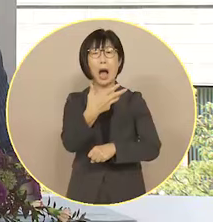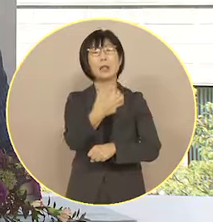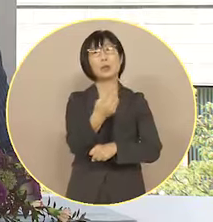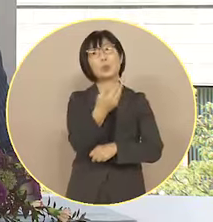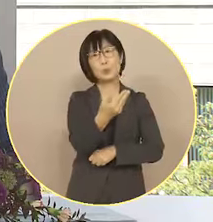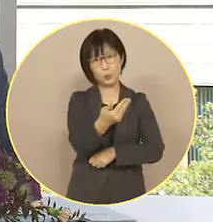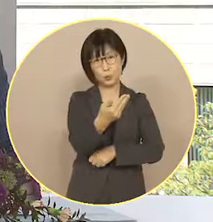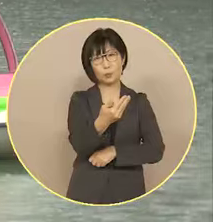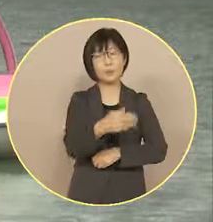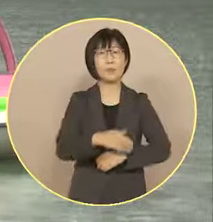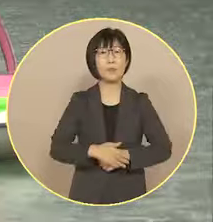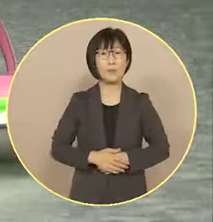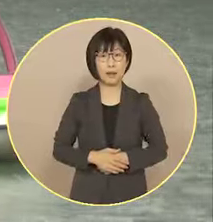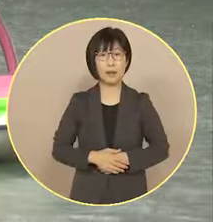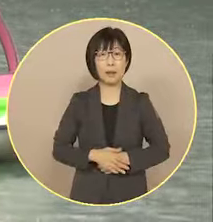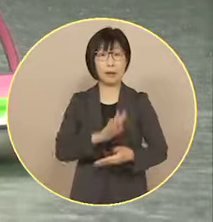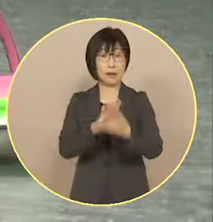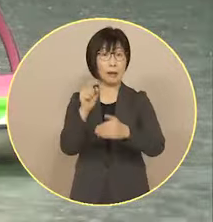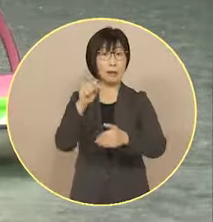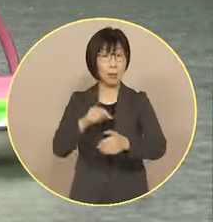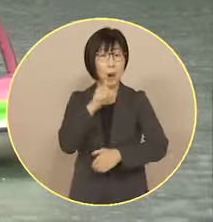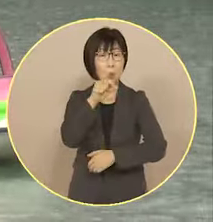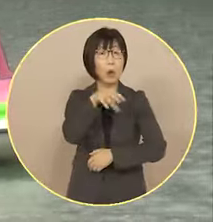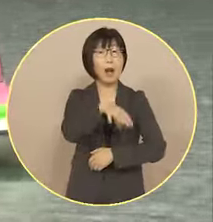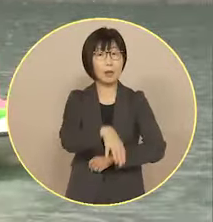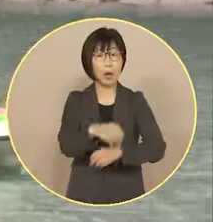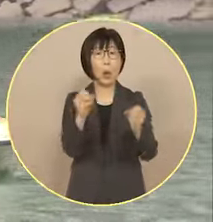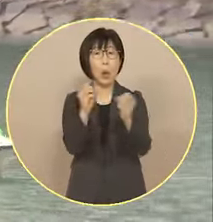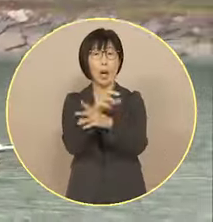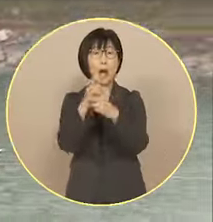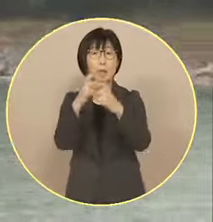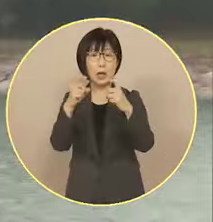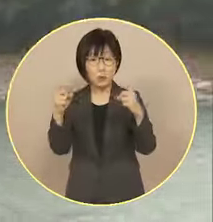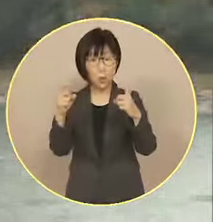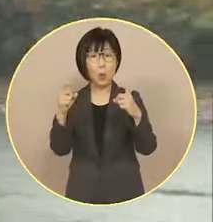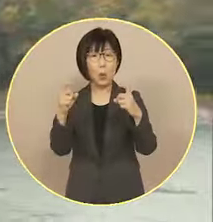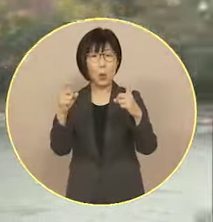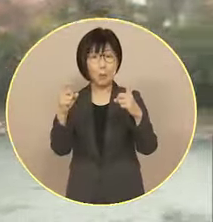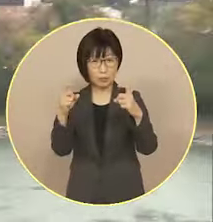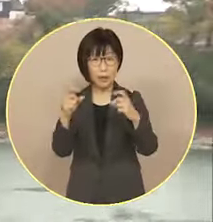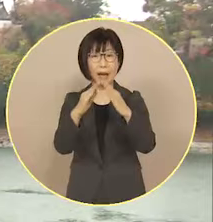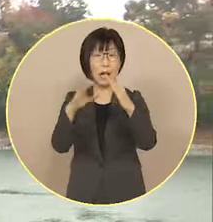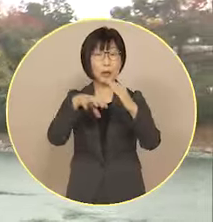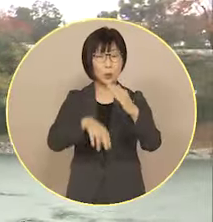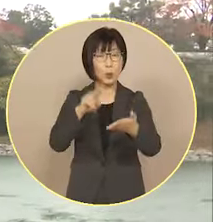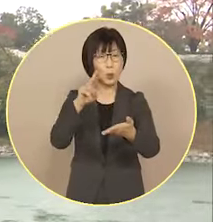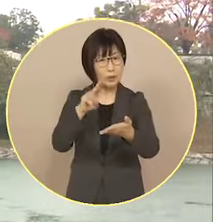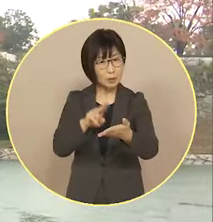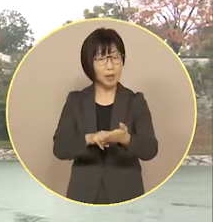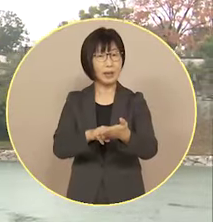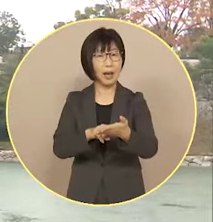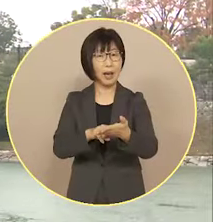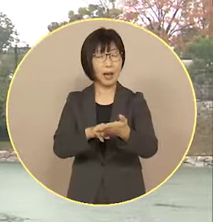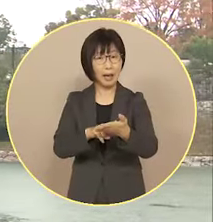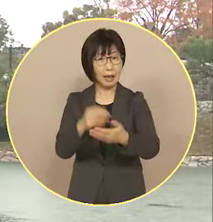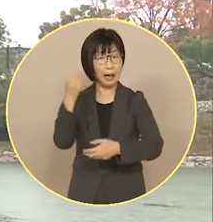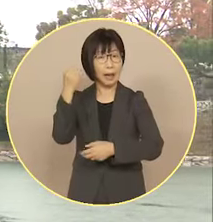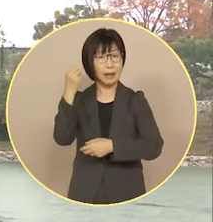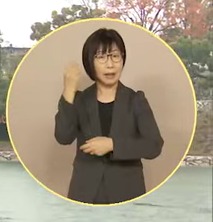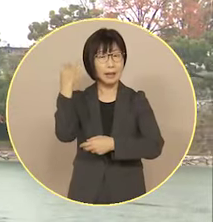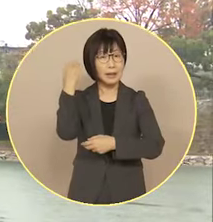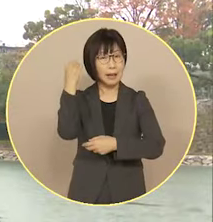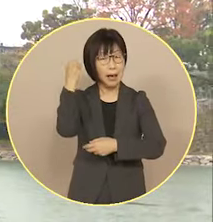激減しております県では後楽園や岡山城地域の継承地などを会場とする特別館を